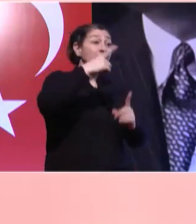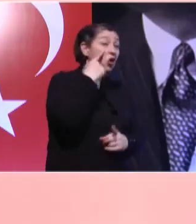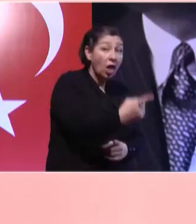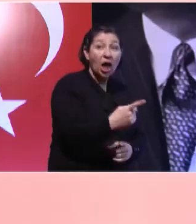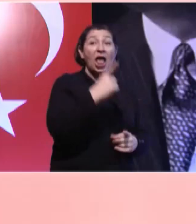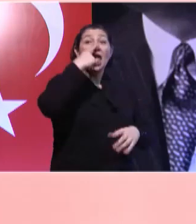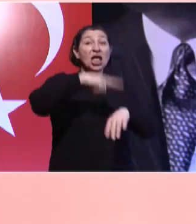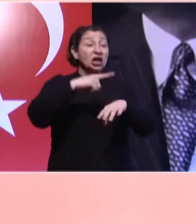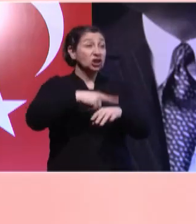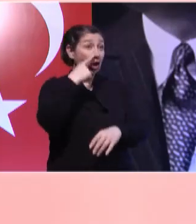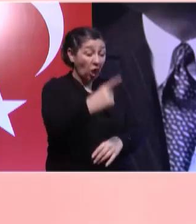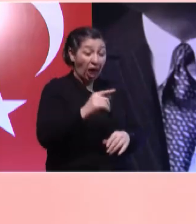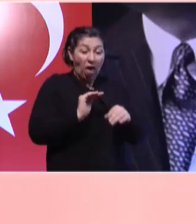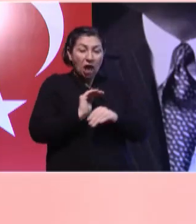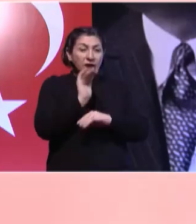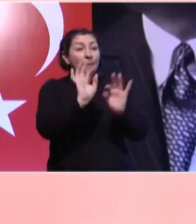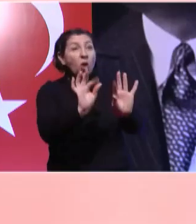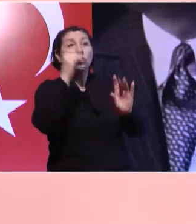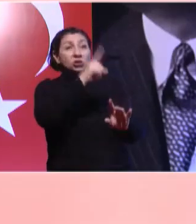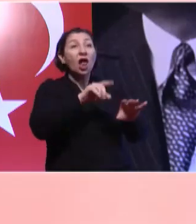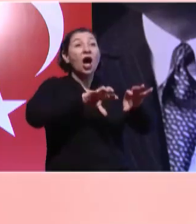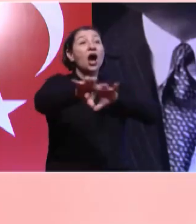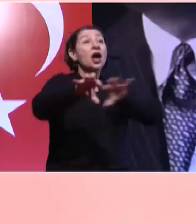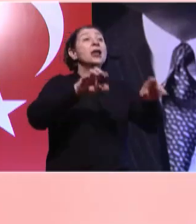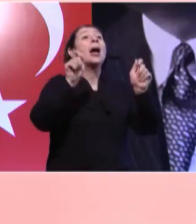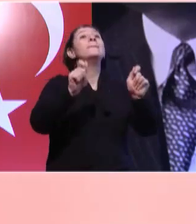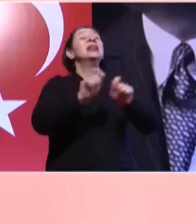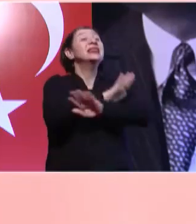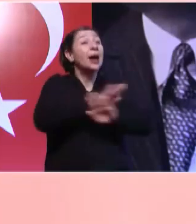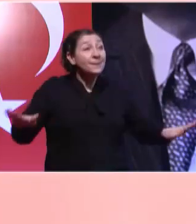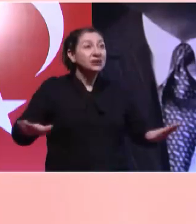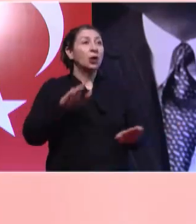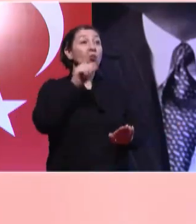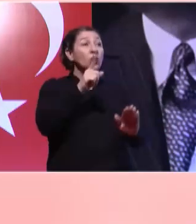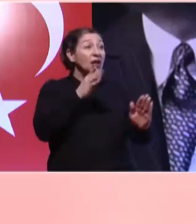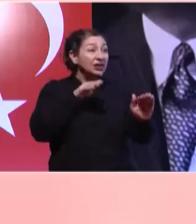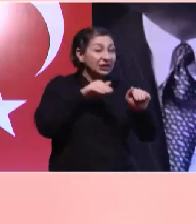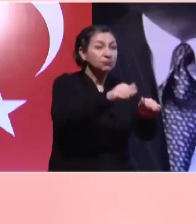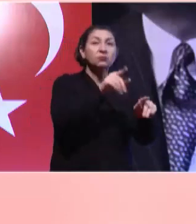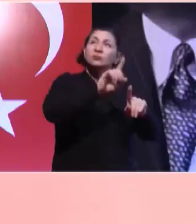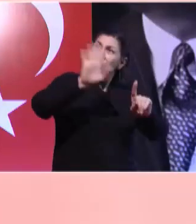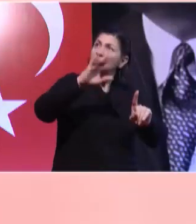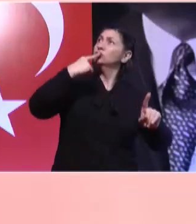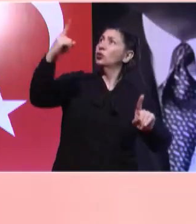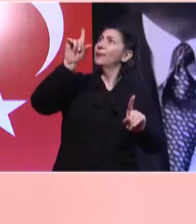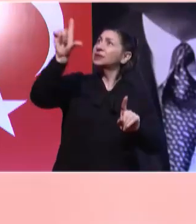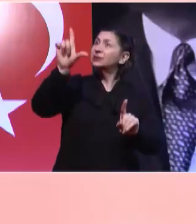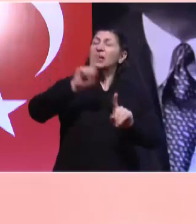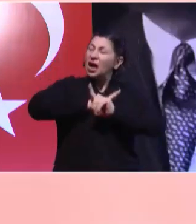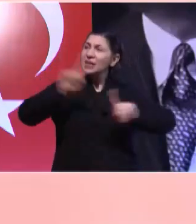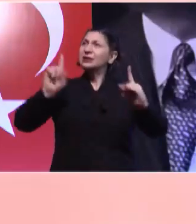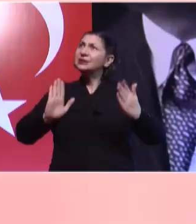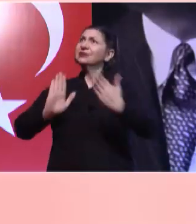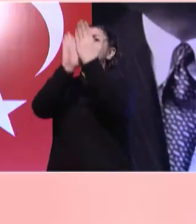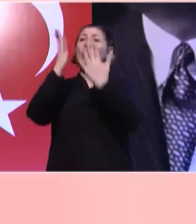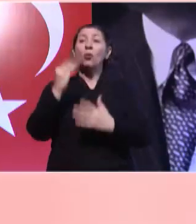ötürü, yaşam tarzından ötürü ötekileştirilemez. Buna müdahale etmeliyiz. Söylemeliyiz. İtiraz